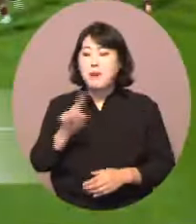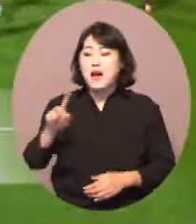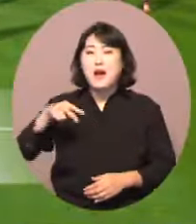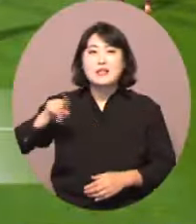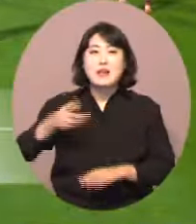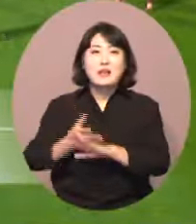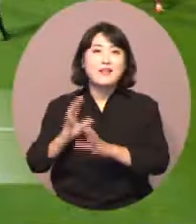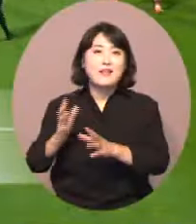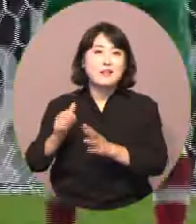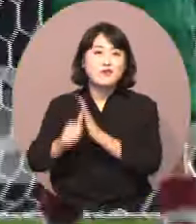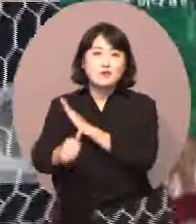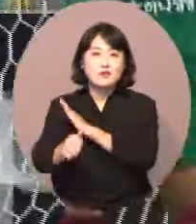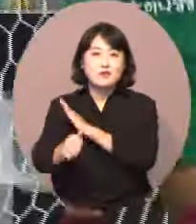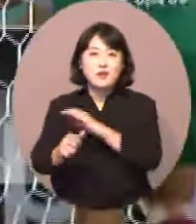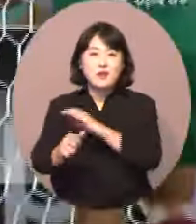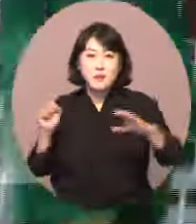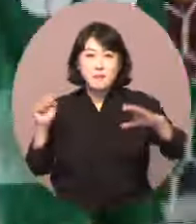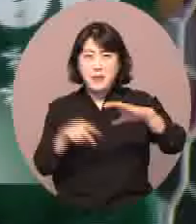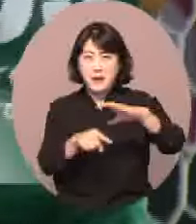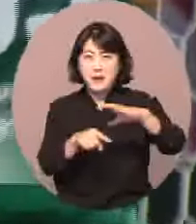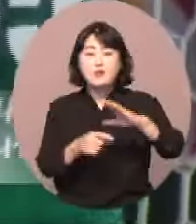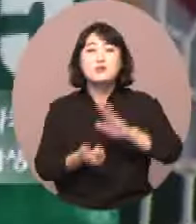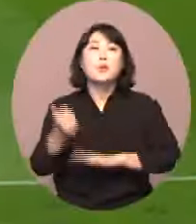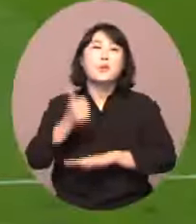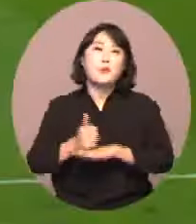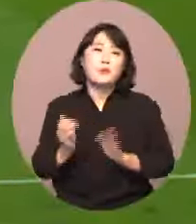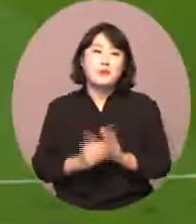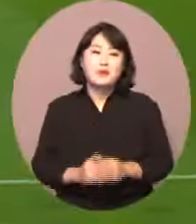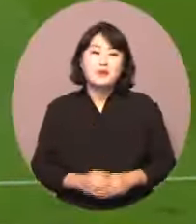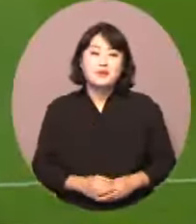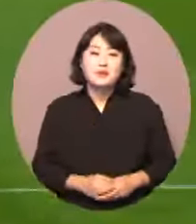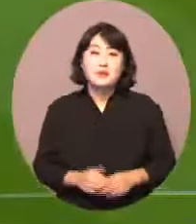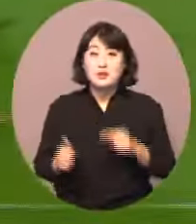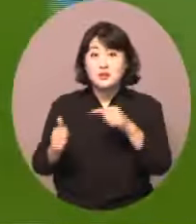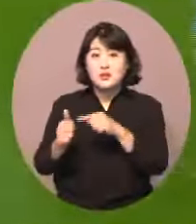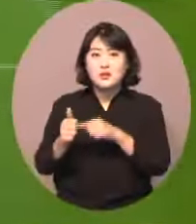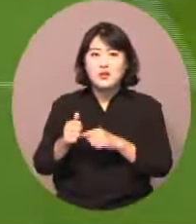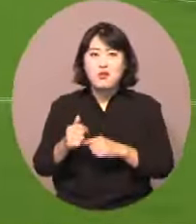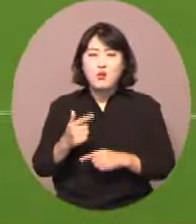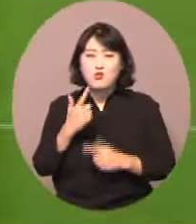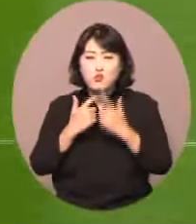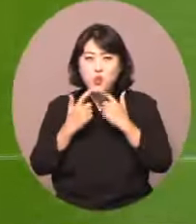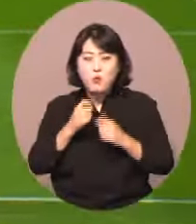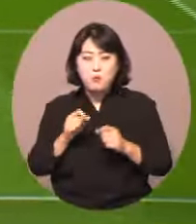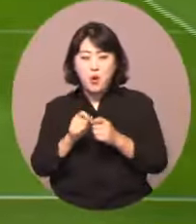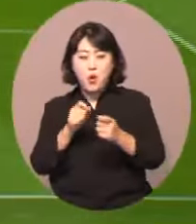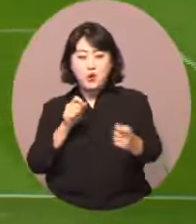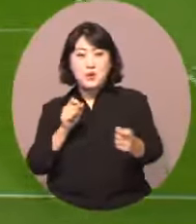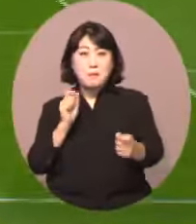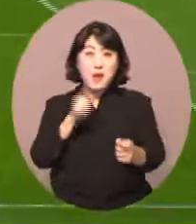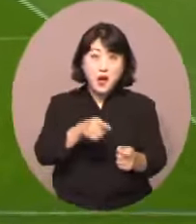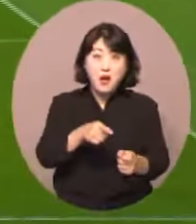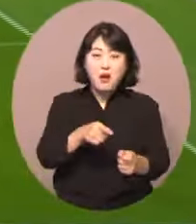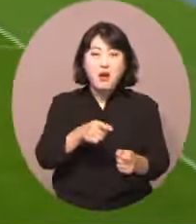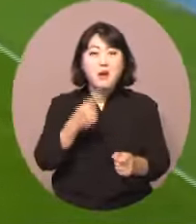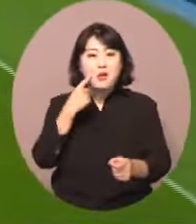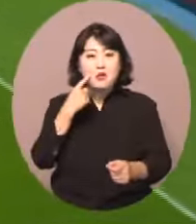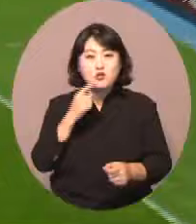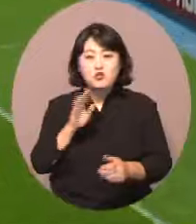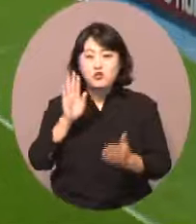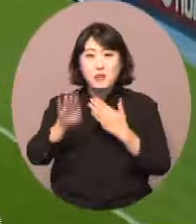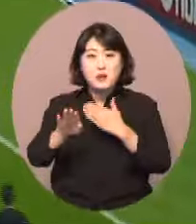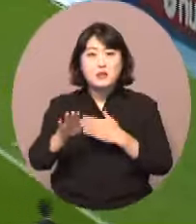마사가 페널티킥을 여유 있게 성공시킵니다. 마사는 위협적인 중거리 슛으로 발끝을 예열하더니 후반